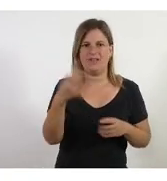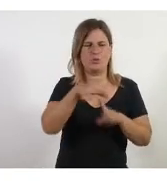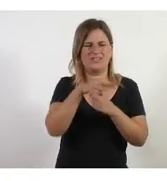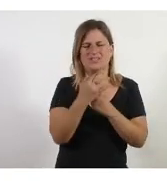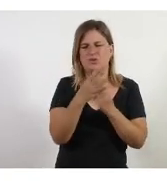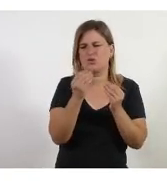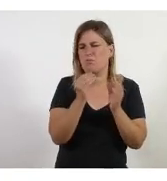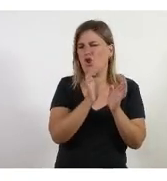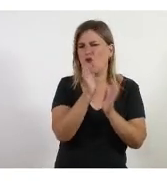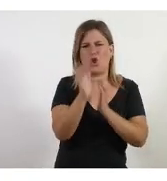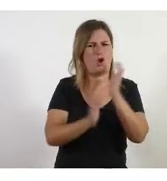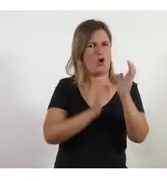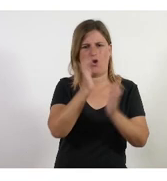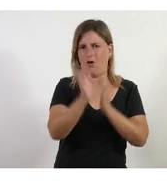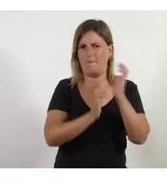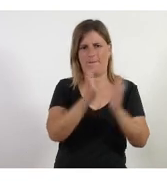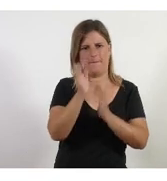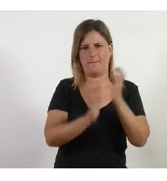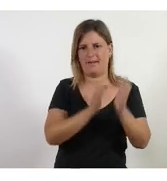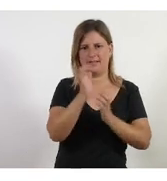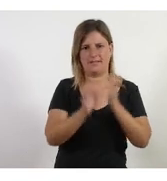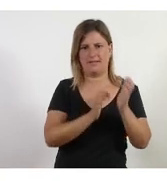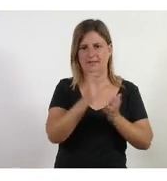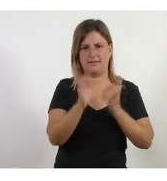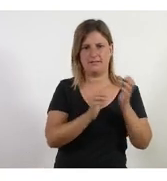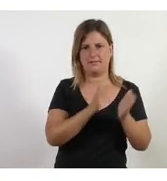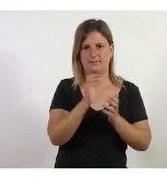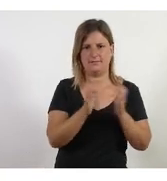extremadament complexes, extremadament complexes.